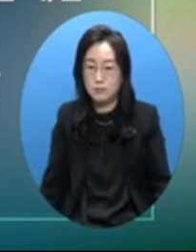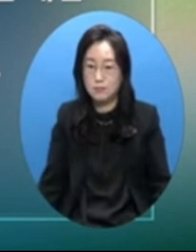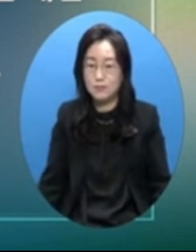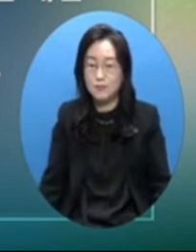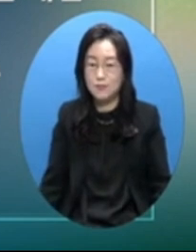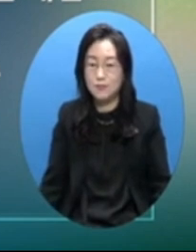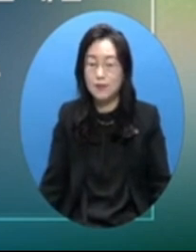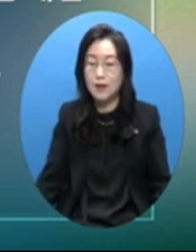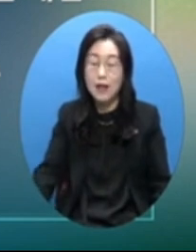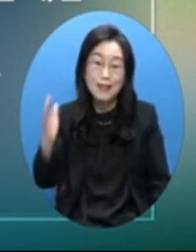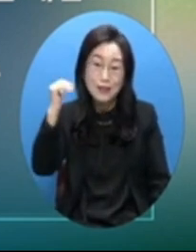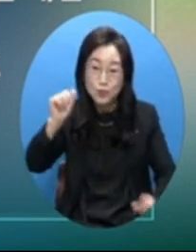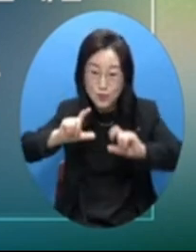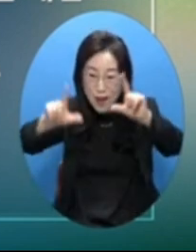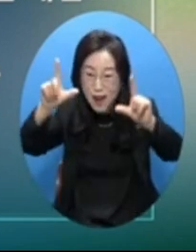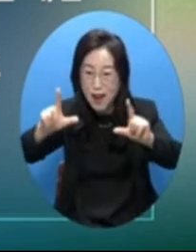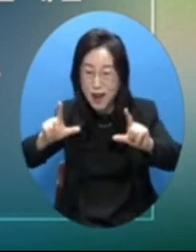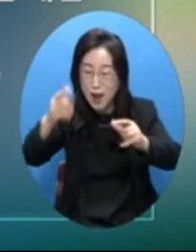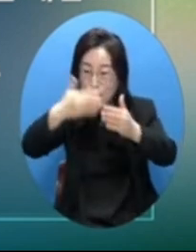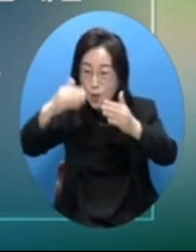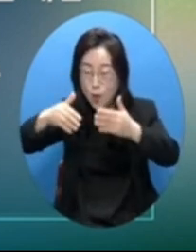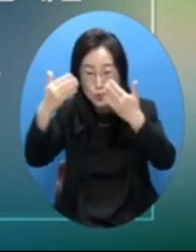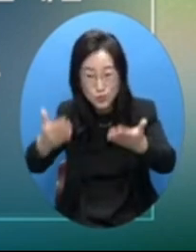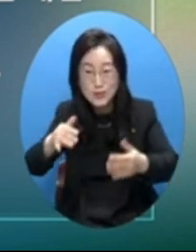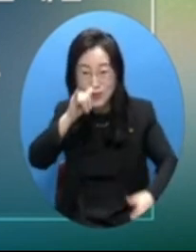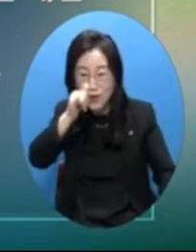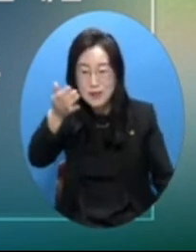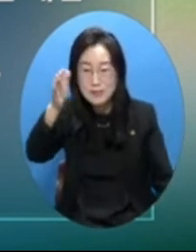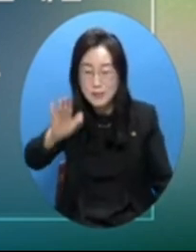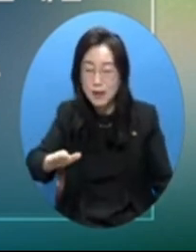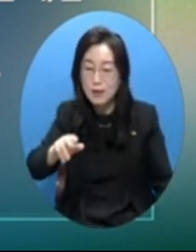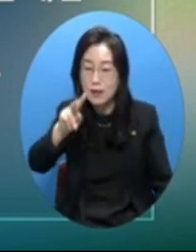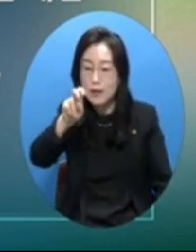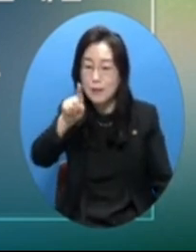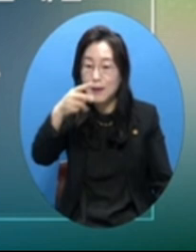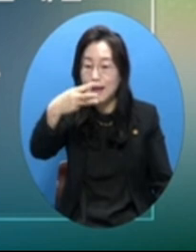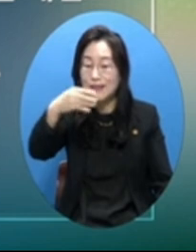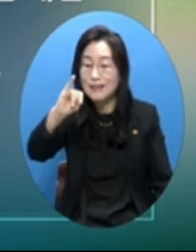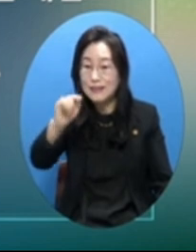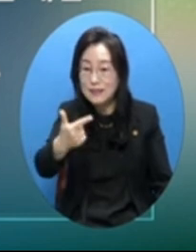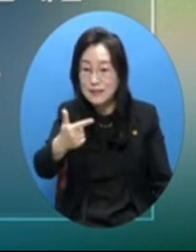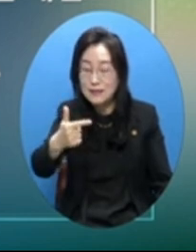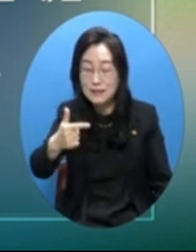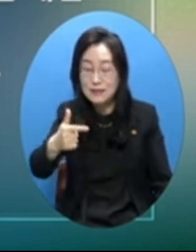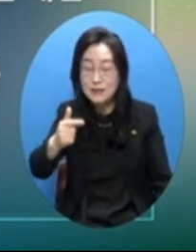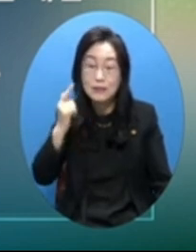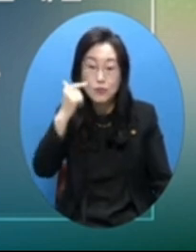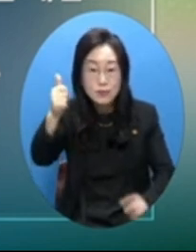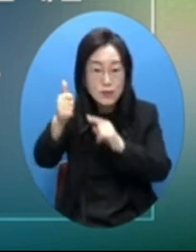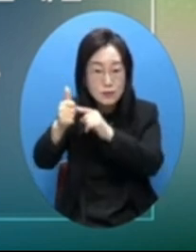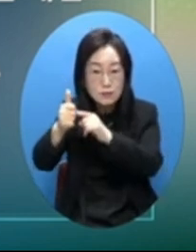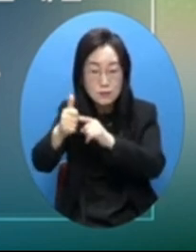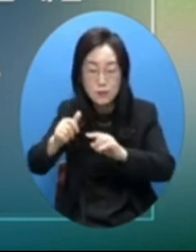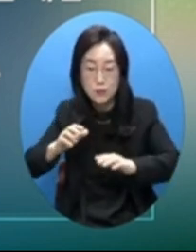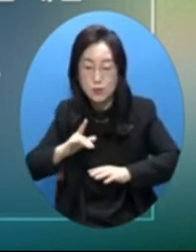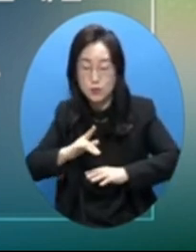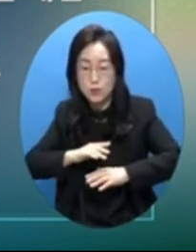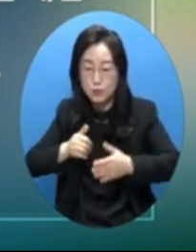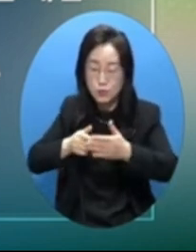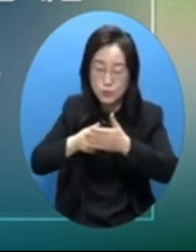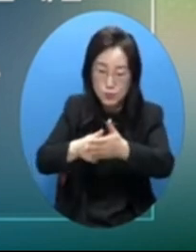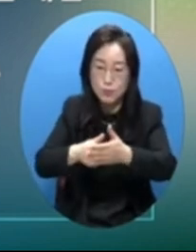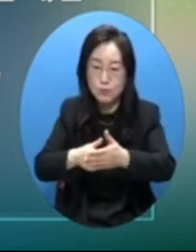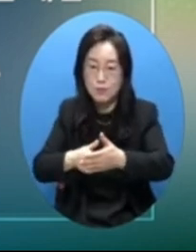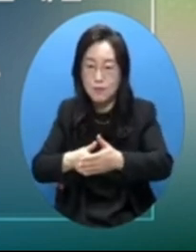뭐 대통령의 날 무슨 날이 공휴일이 있는데 말이 더킹 목사는 두려움을 극복하고 비폭력